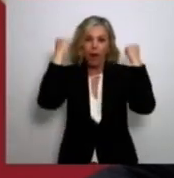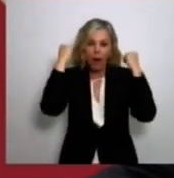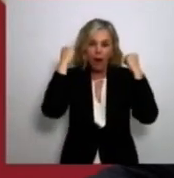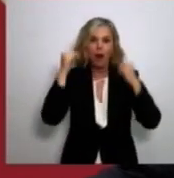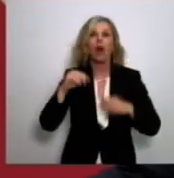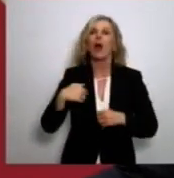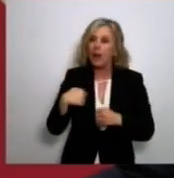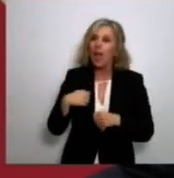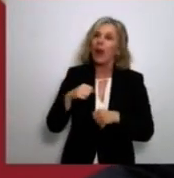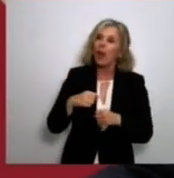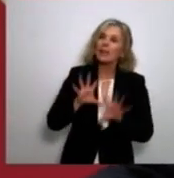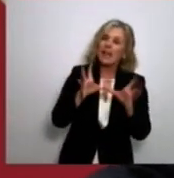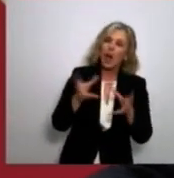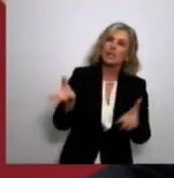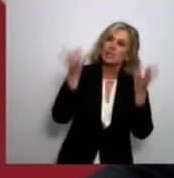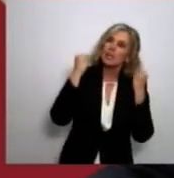δεν κατάφεραν να δωροδοκίσουν.